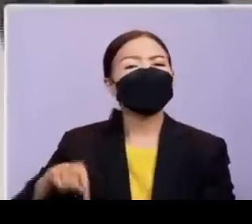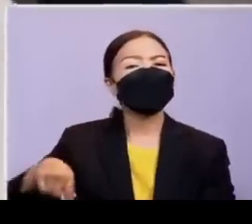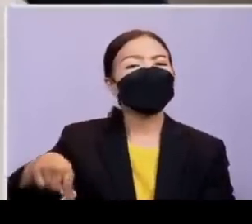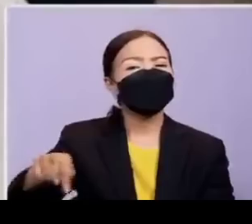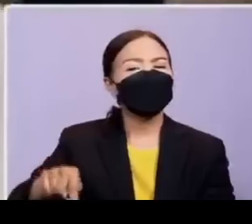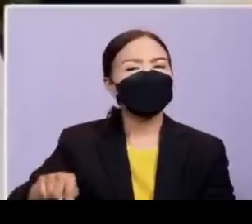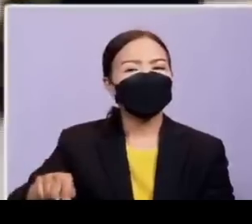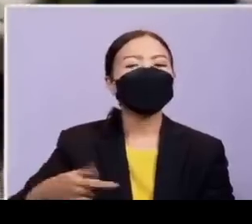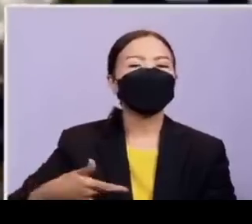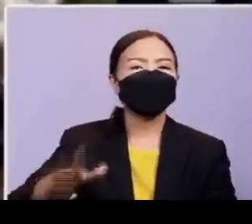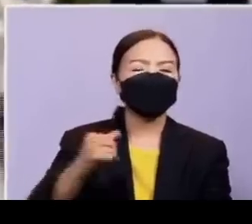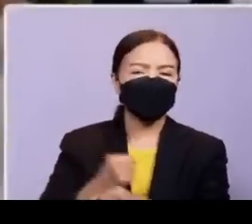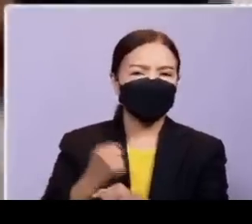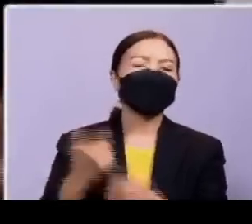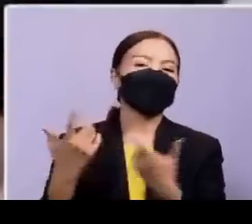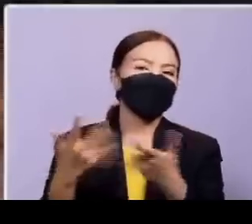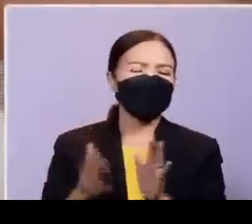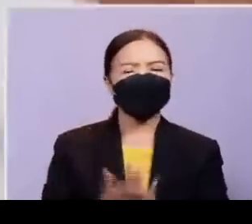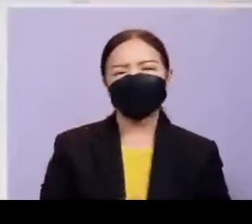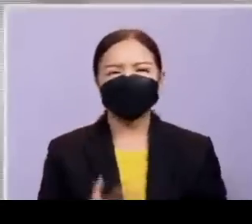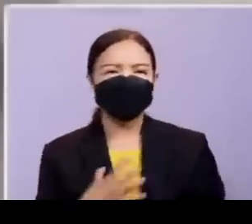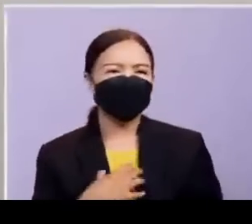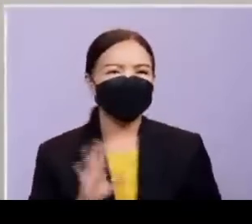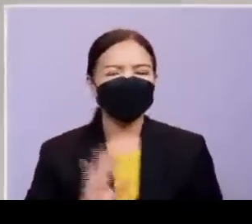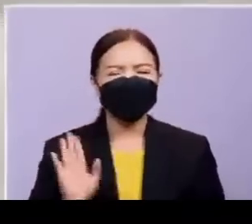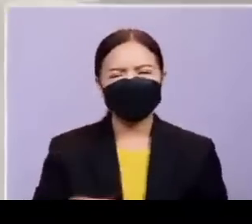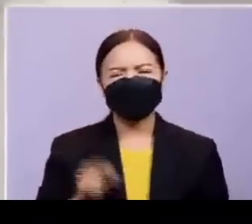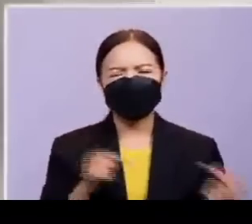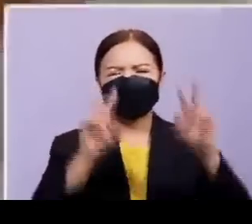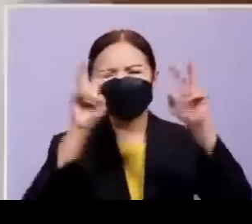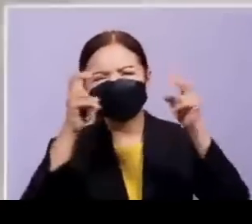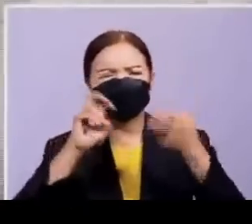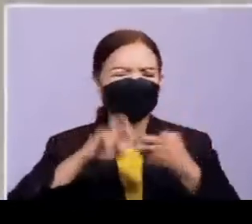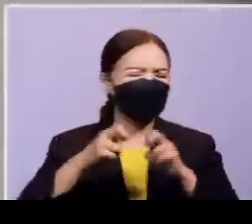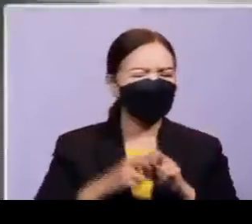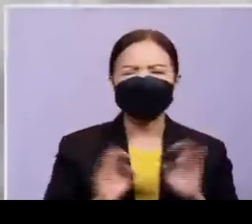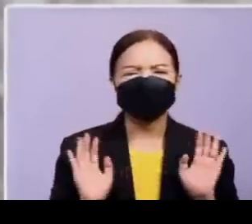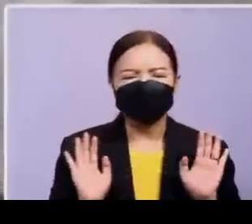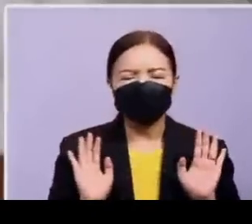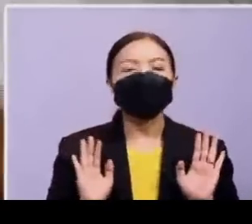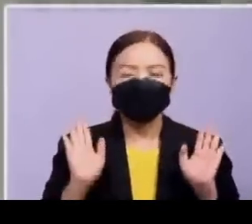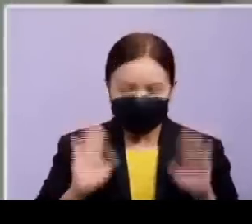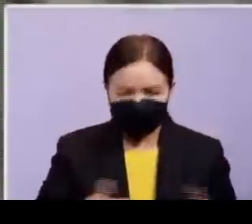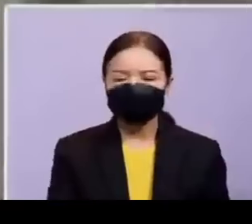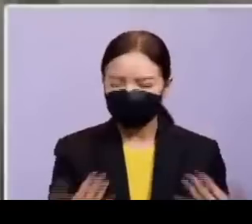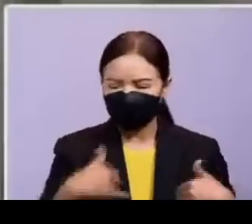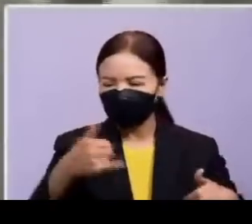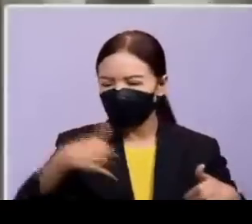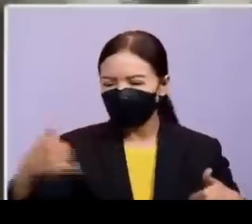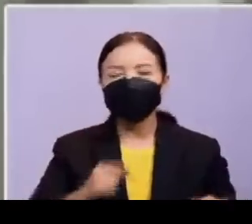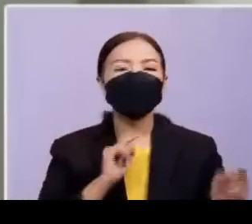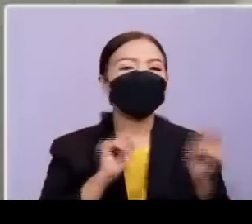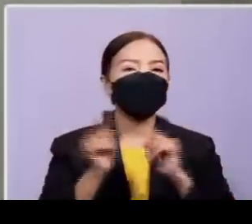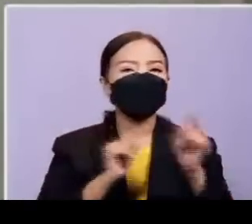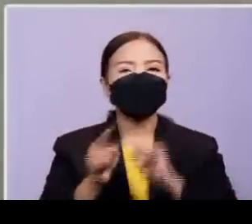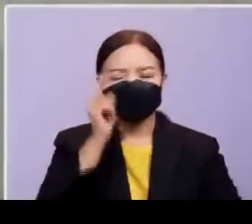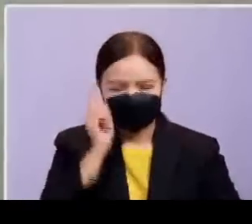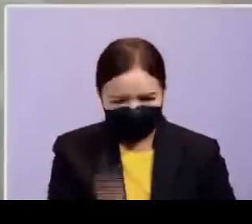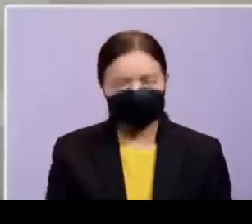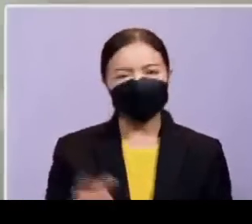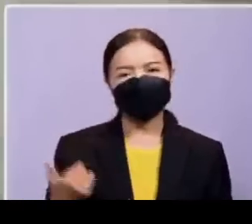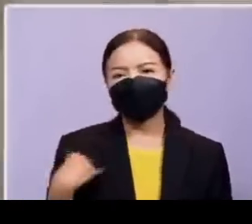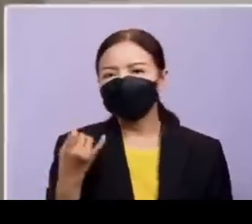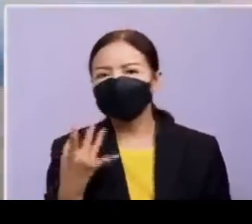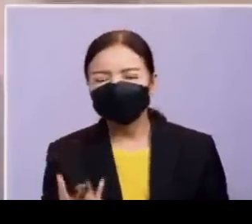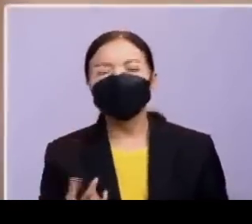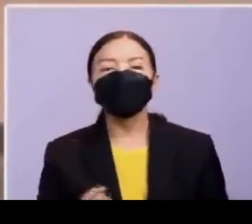ต่างๆเนี่ยเขตก็ทำไปได้เยอะแล้วก็ไม่อยากจะให้เอามาเป็นประเด็นดราม่าอะไรกันก็มาคุยกันด้วยเรื่องของข้อเท็จจริงกันดีกว่าน